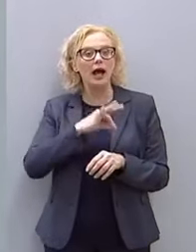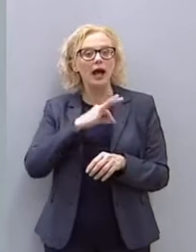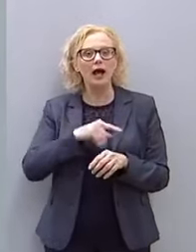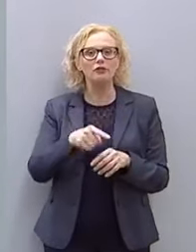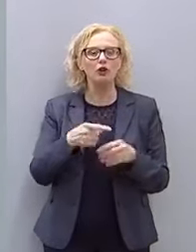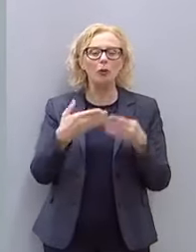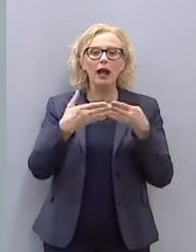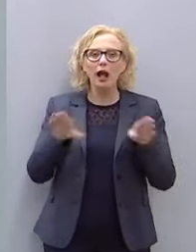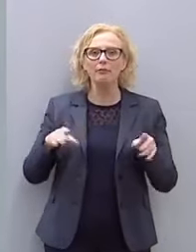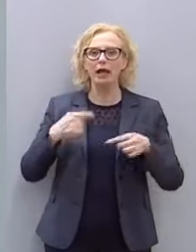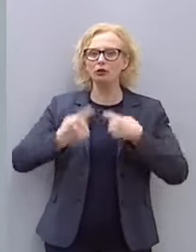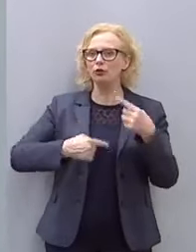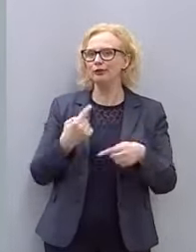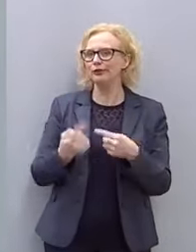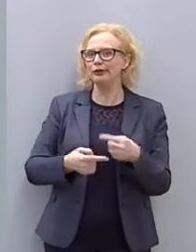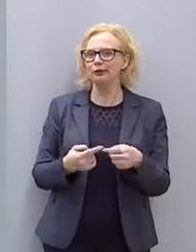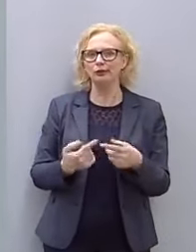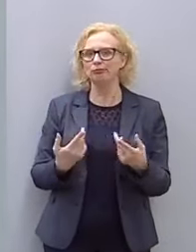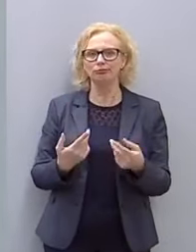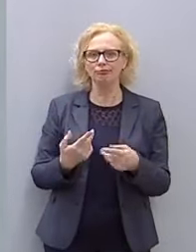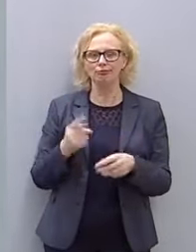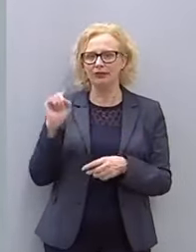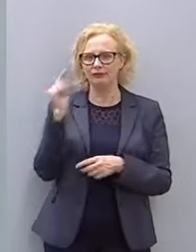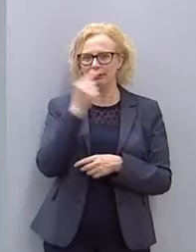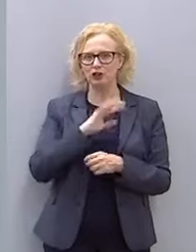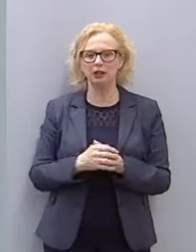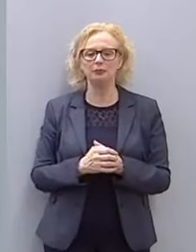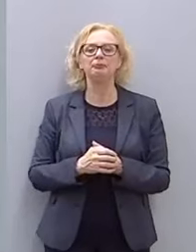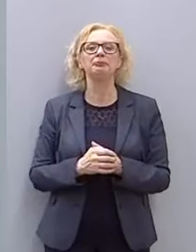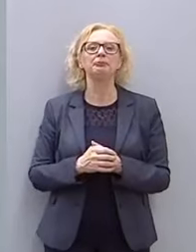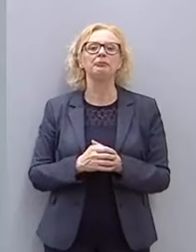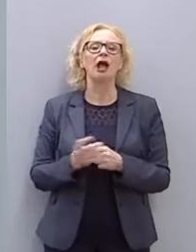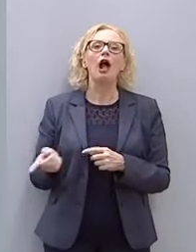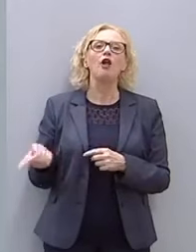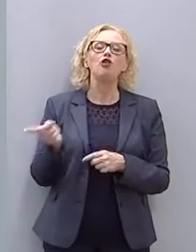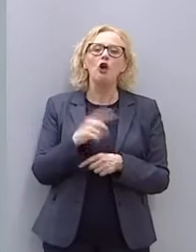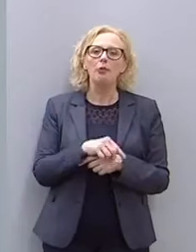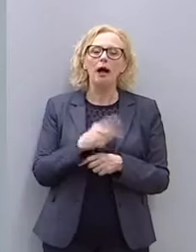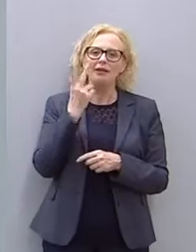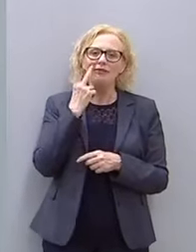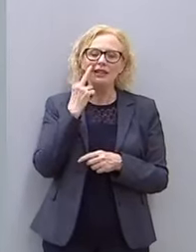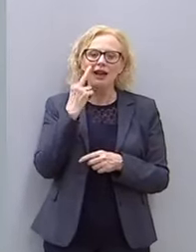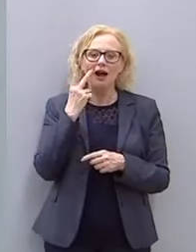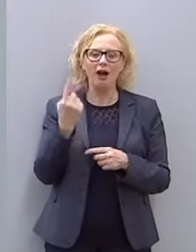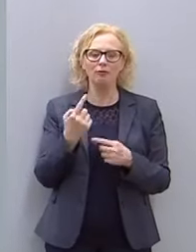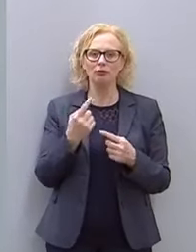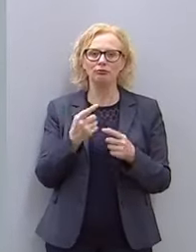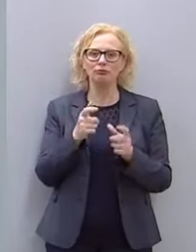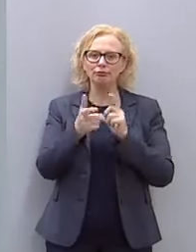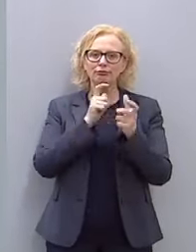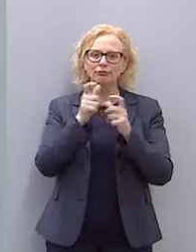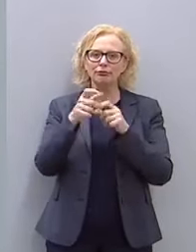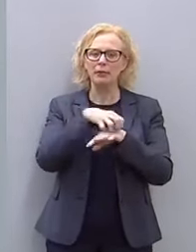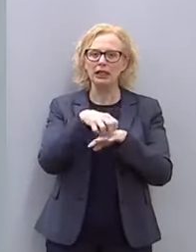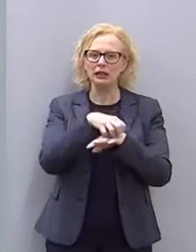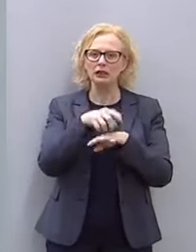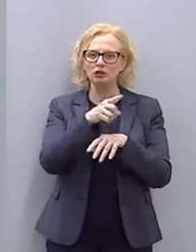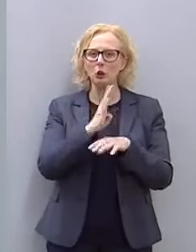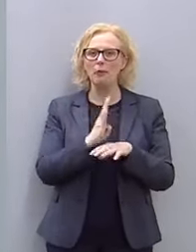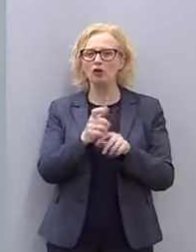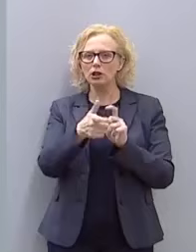mantenere questa questa questa attività quindi domani vediamo cosa dirà il ministero il ministro